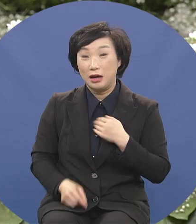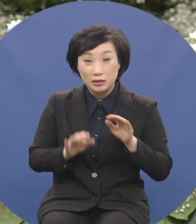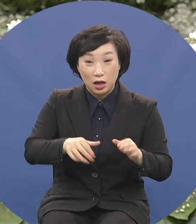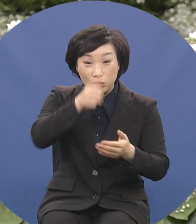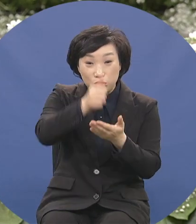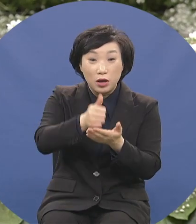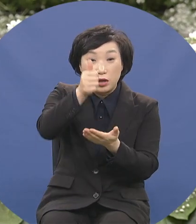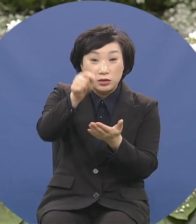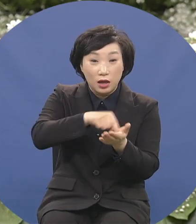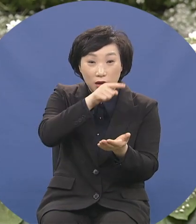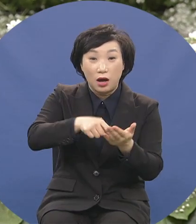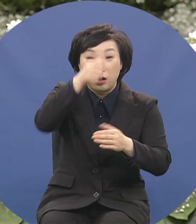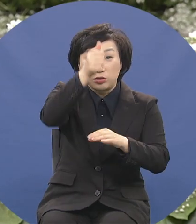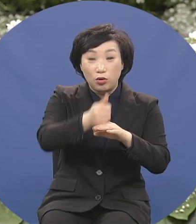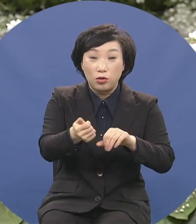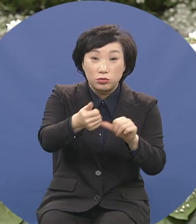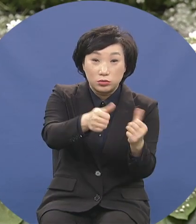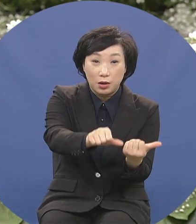죄값은 사망이니